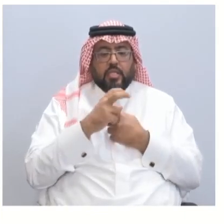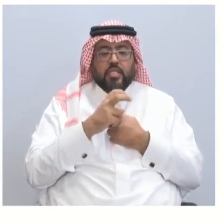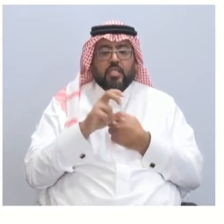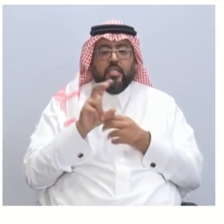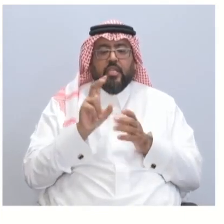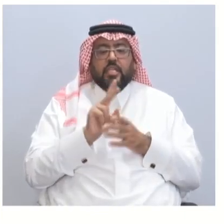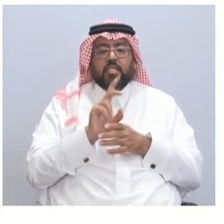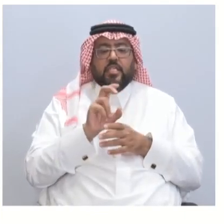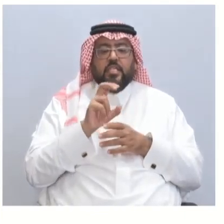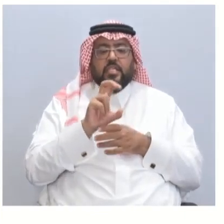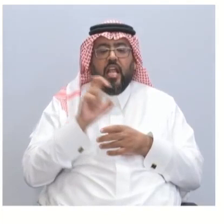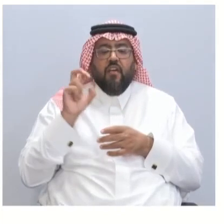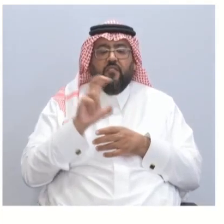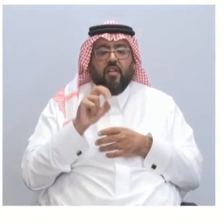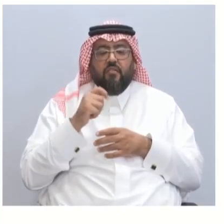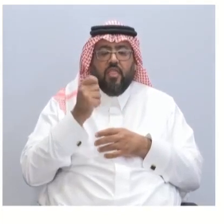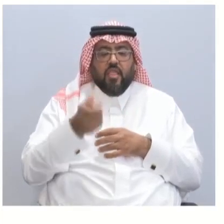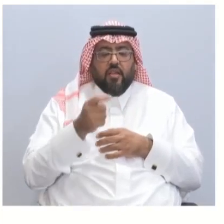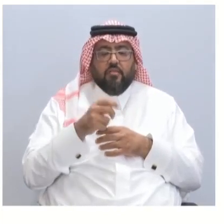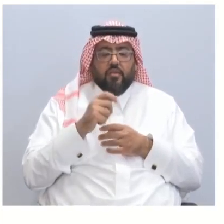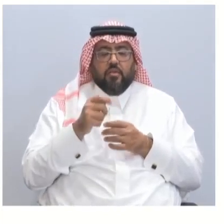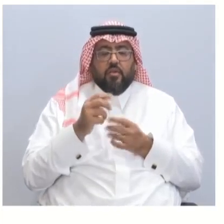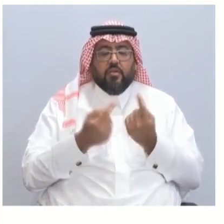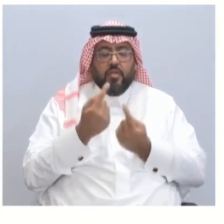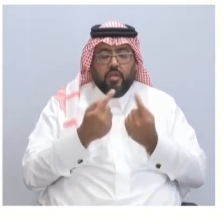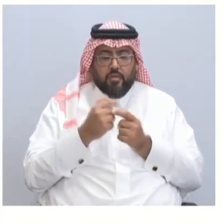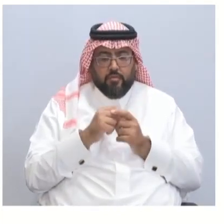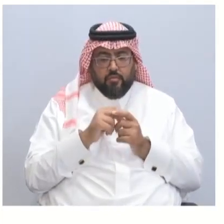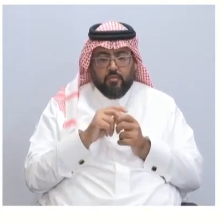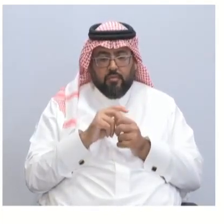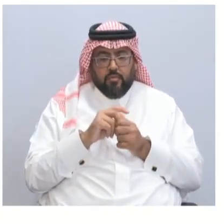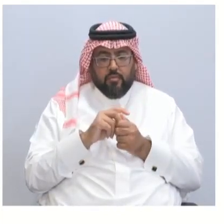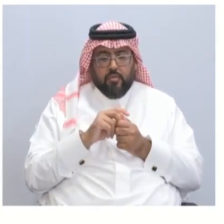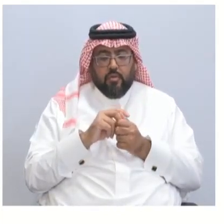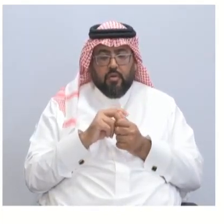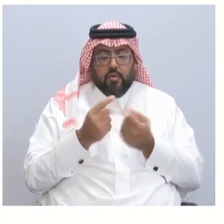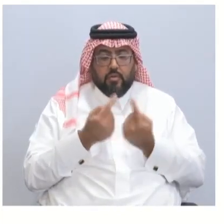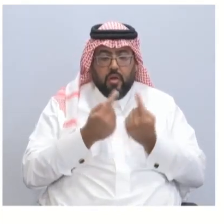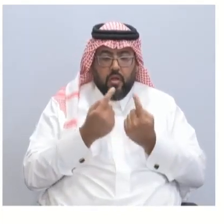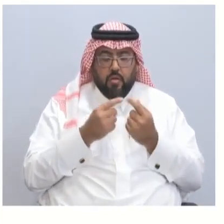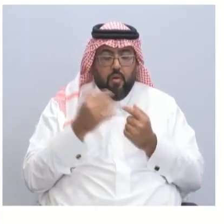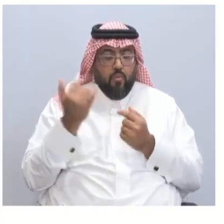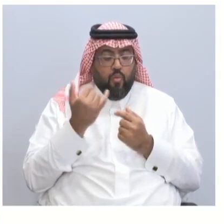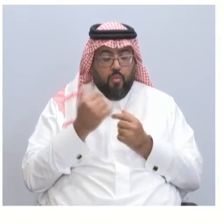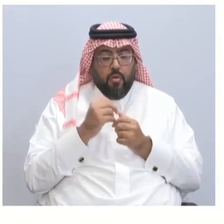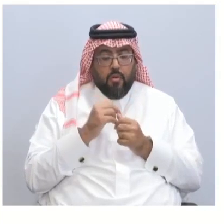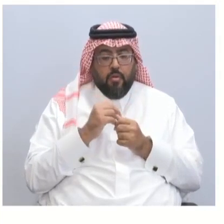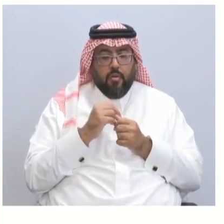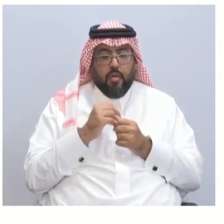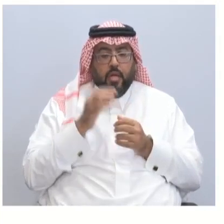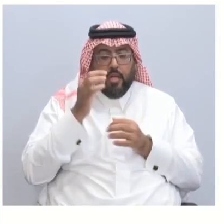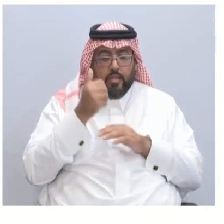للمزارعين تقديم القروض المزارعين ومن المحصولات الزراعيه المهمه